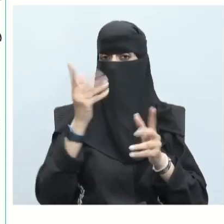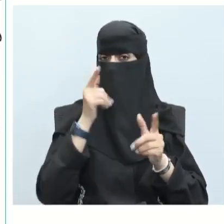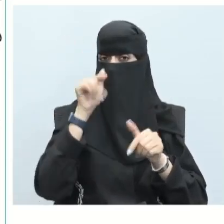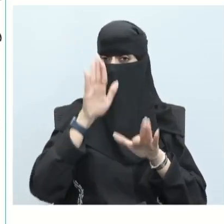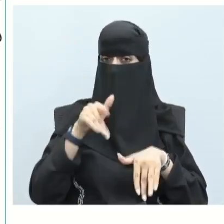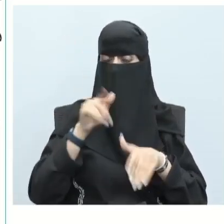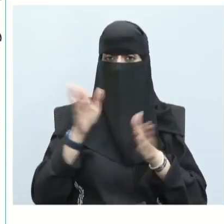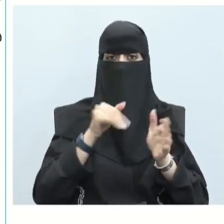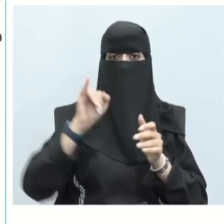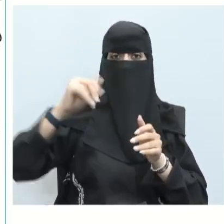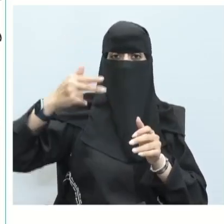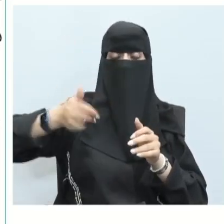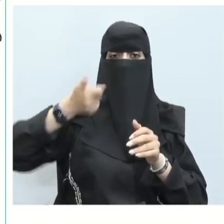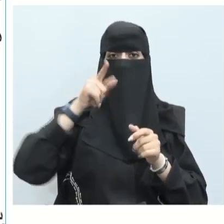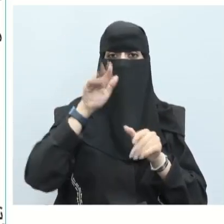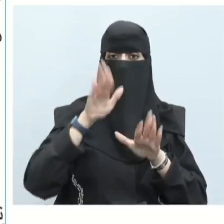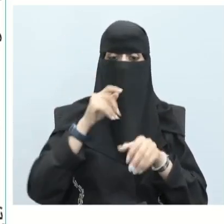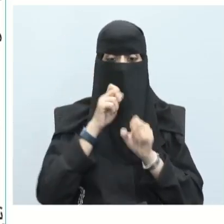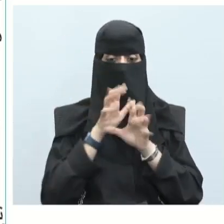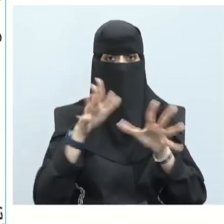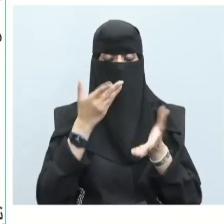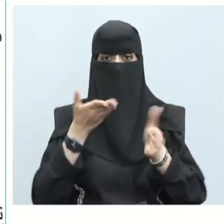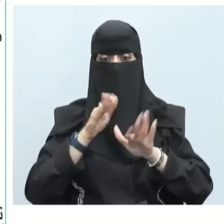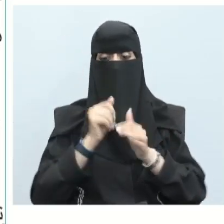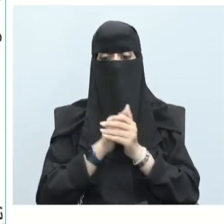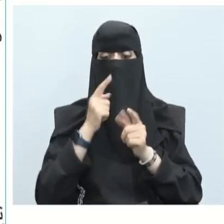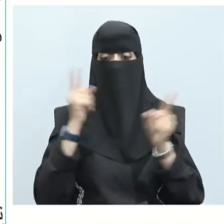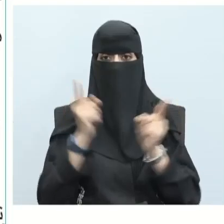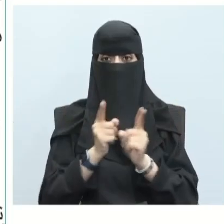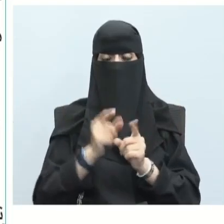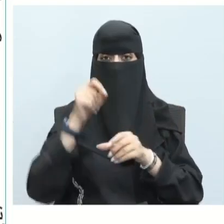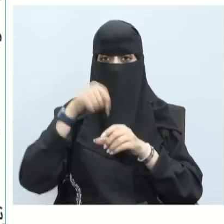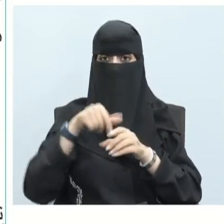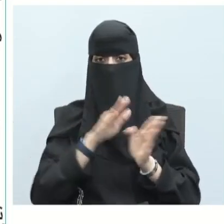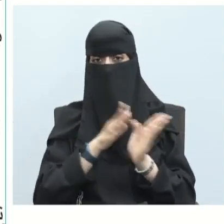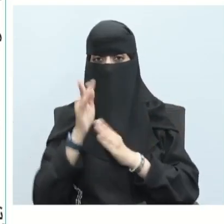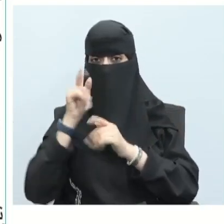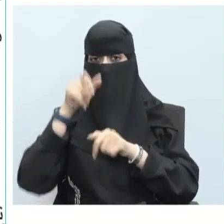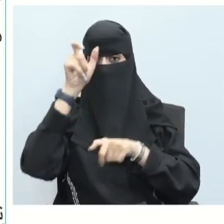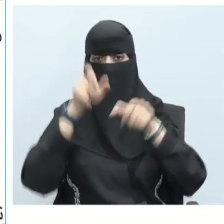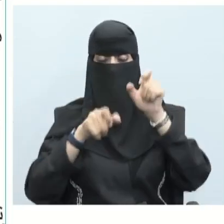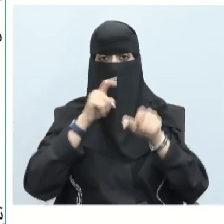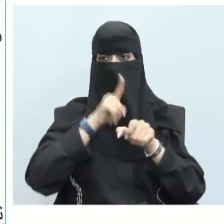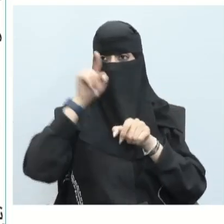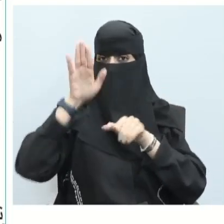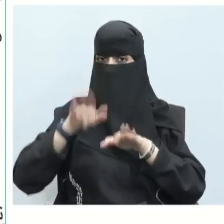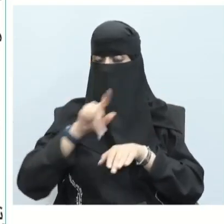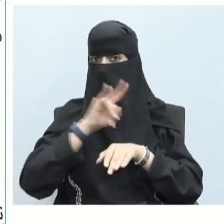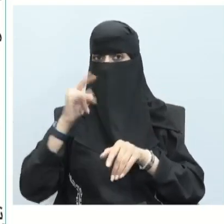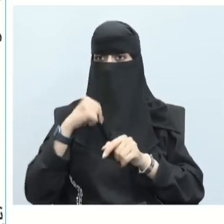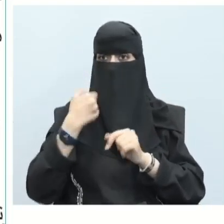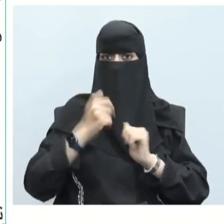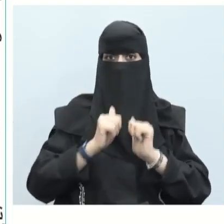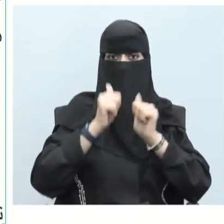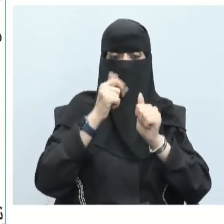من المغالطات المشهوره جدا تتلخص في لجوء احد الاطراف عندما لا يستطيع الرد